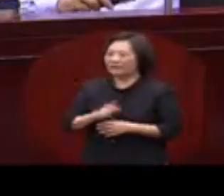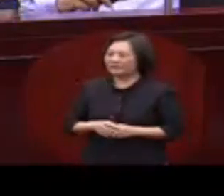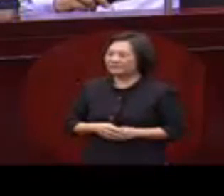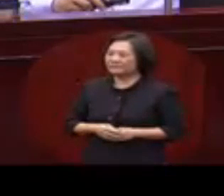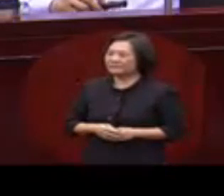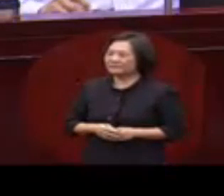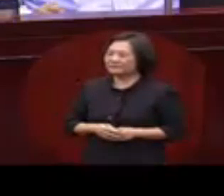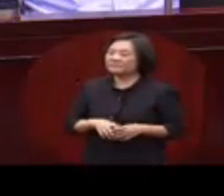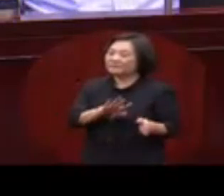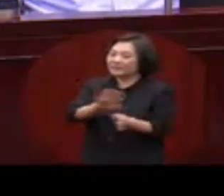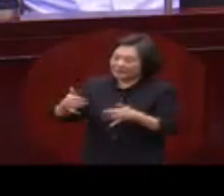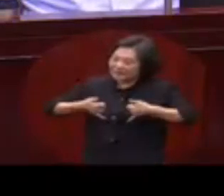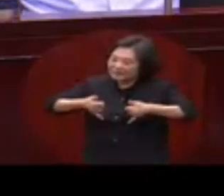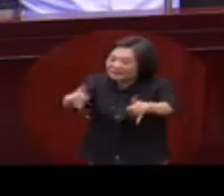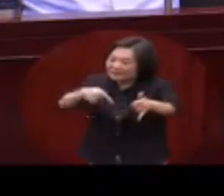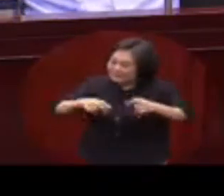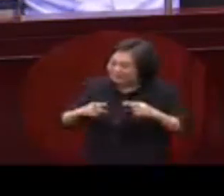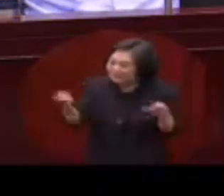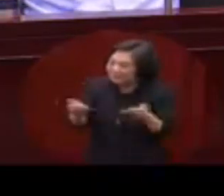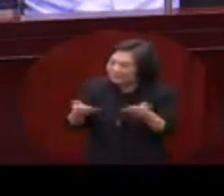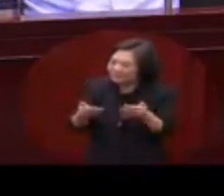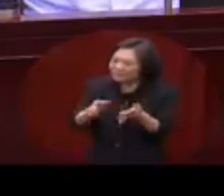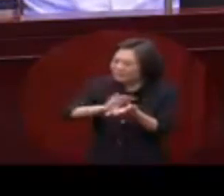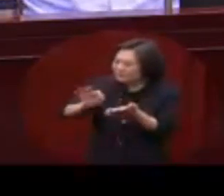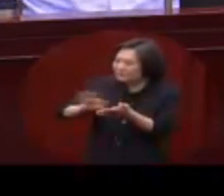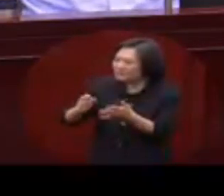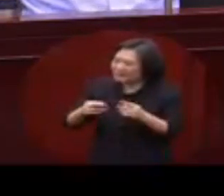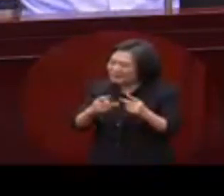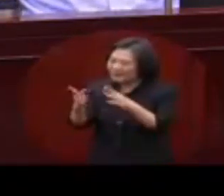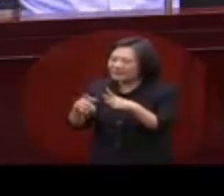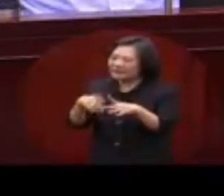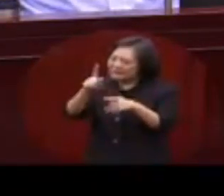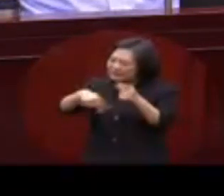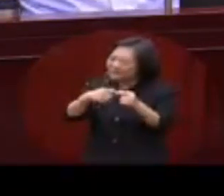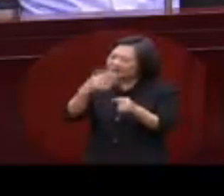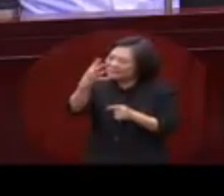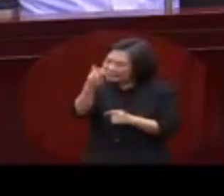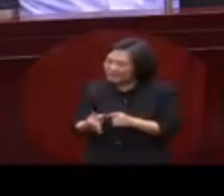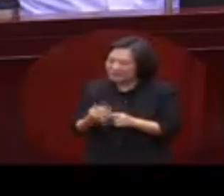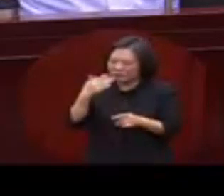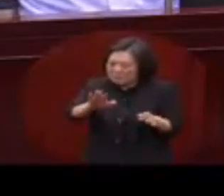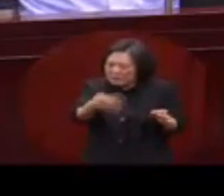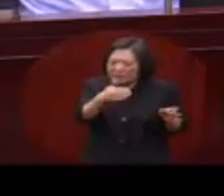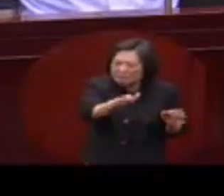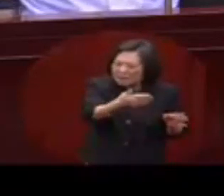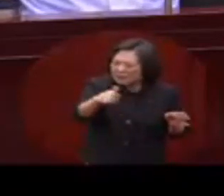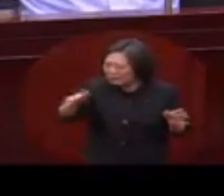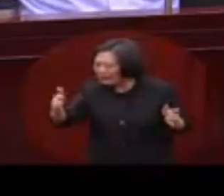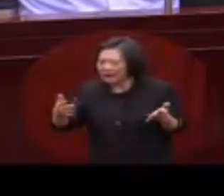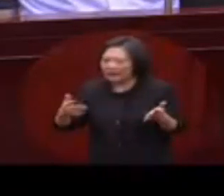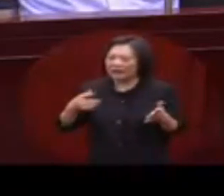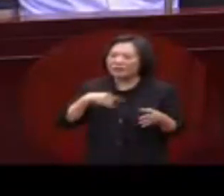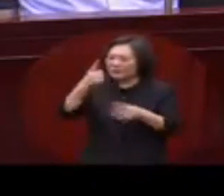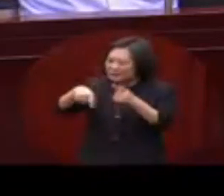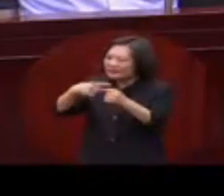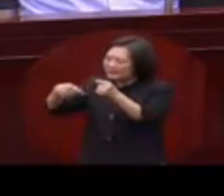道路品质的改善哦，大概每年花4亿的哈，就是算是路平计划，慢慢我们大概每一区有找一条马路去